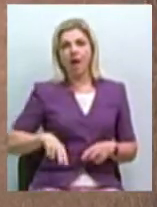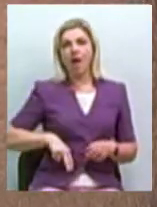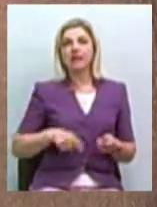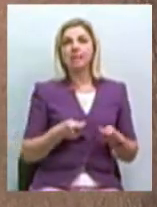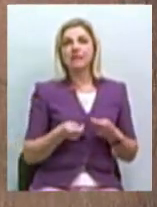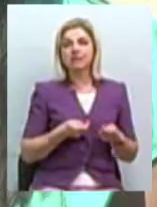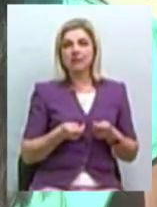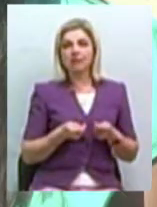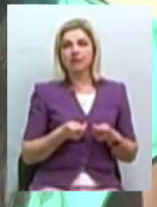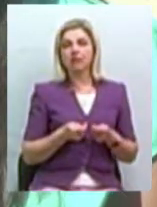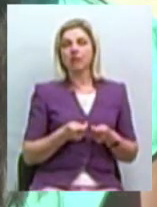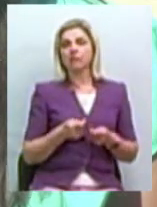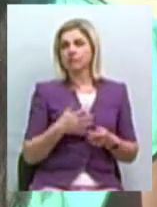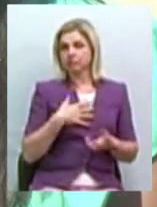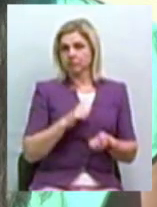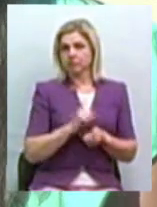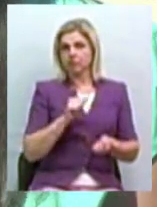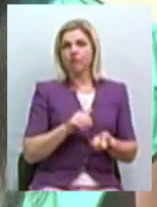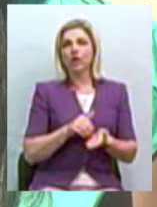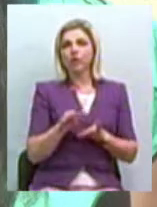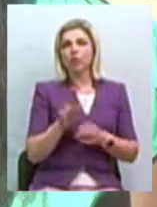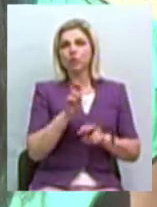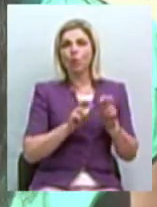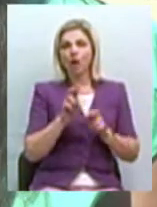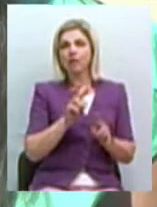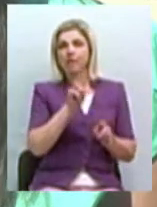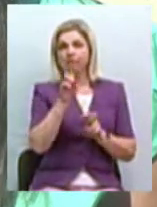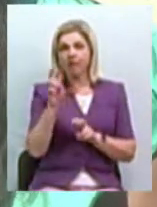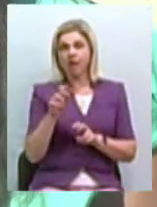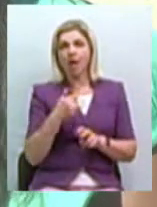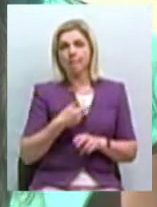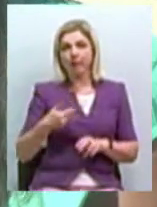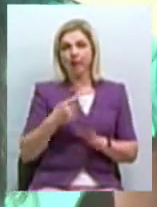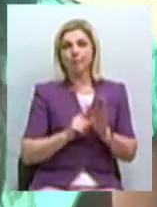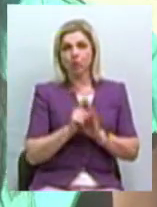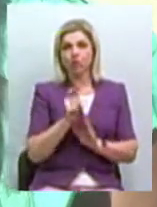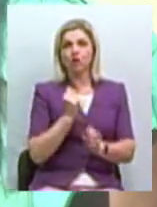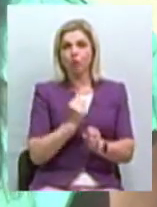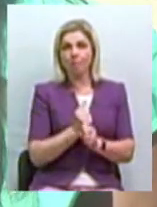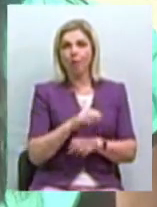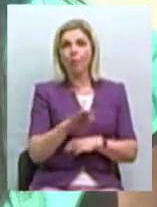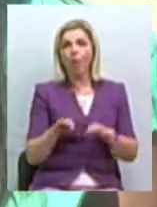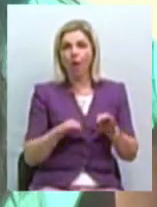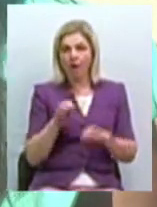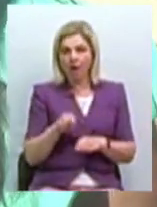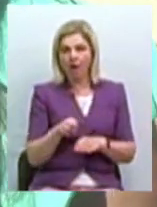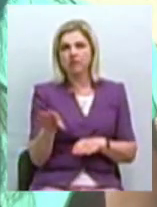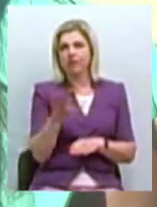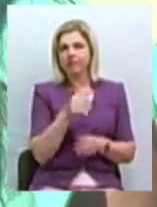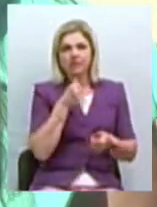Адміністрація на відріз відмовилася шукати підрядника. Ми почали з того, що ми зробили проєкт, він пройшов усі